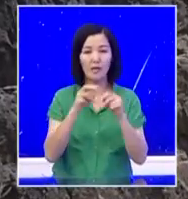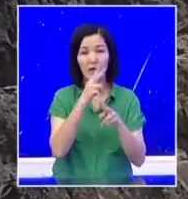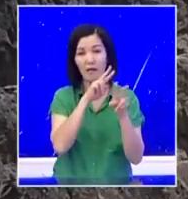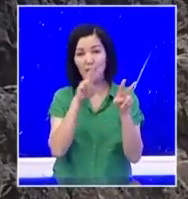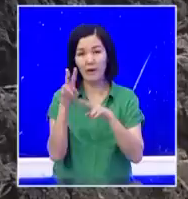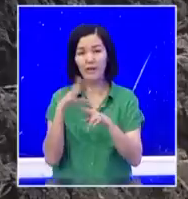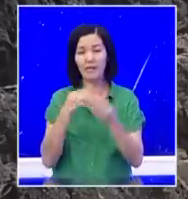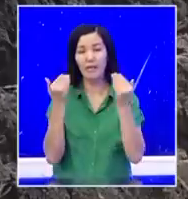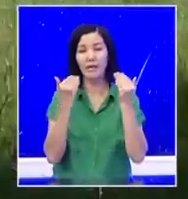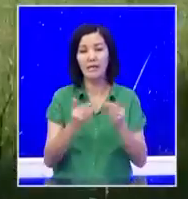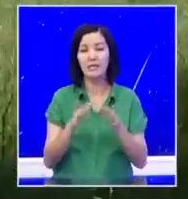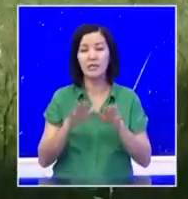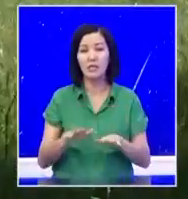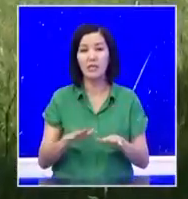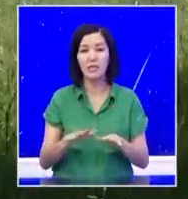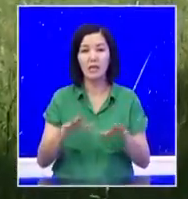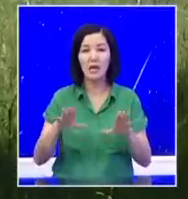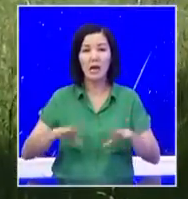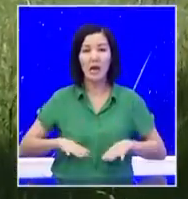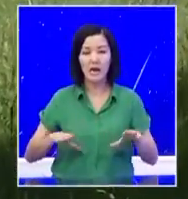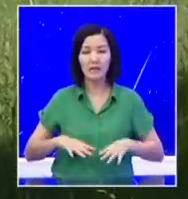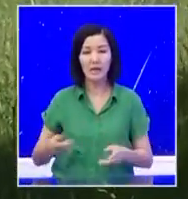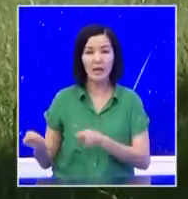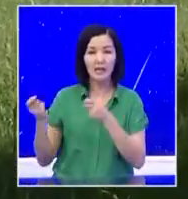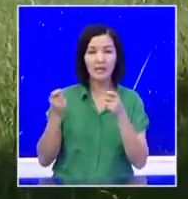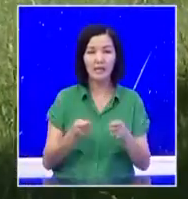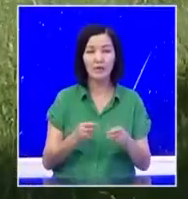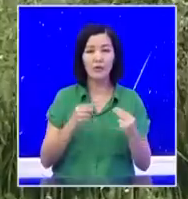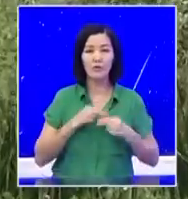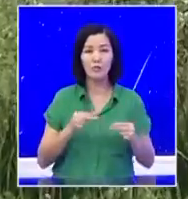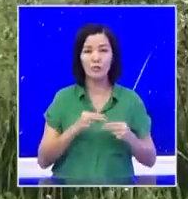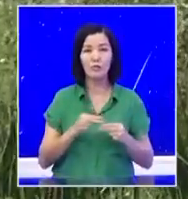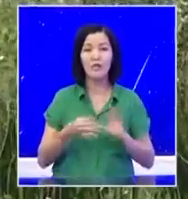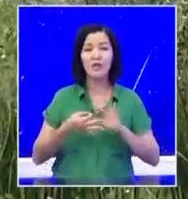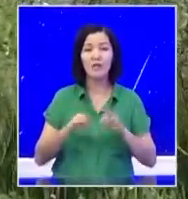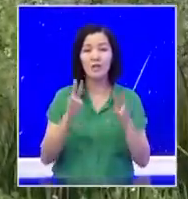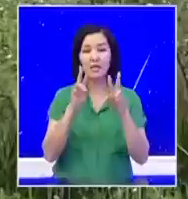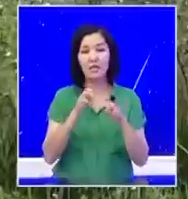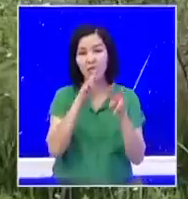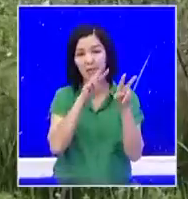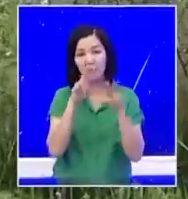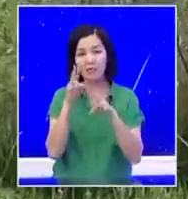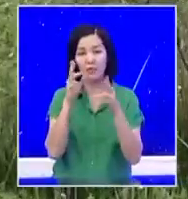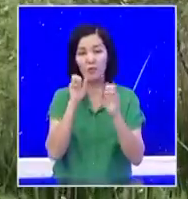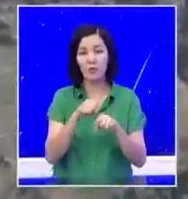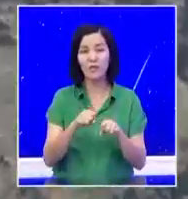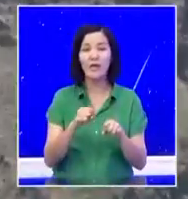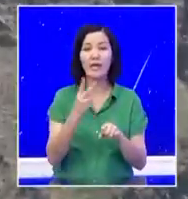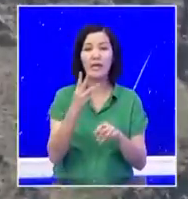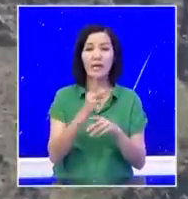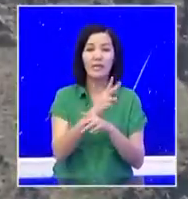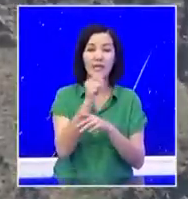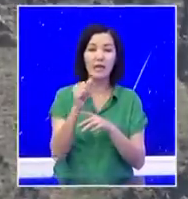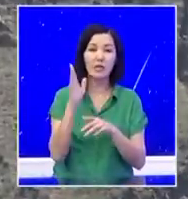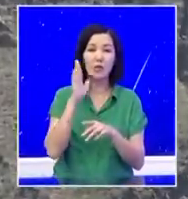Енді жергілікті шаруалардан аталдырыпты. Мұнысы жұмыс өнімділігін арттыру. Нәтижесі жақсы. Бірер сағатта Көксу өзенін